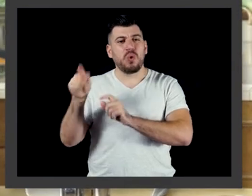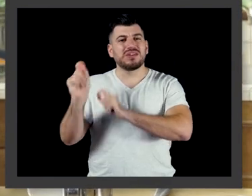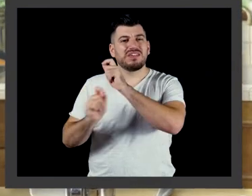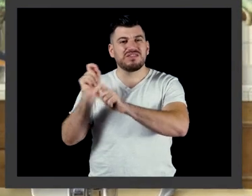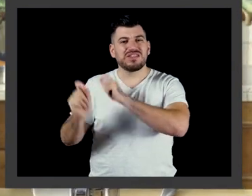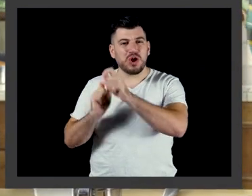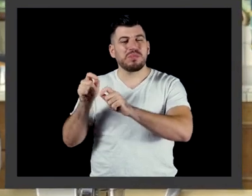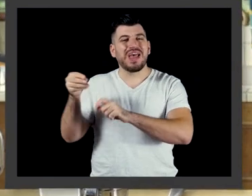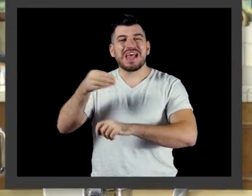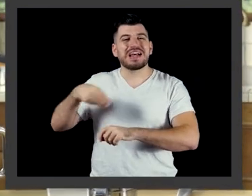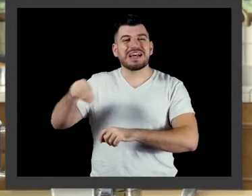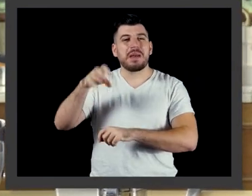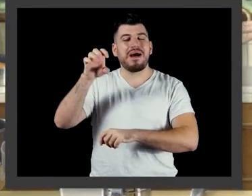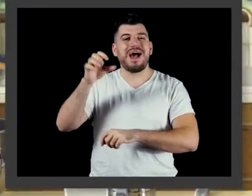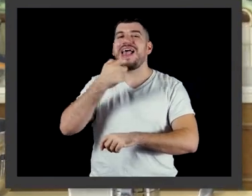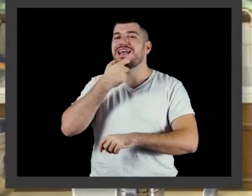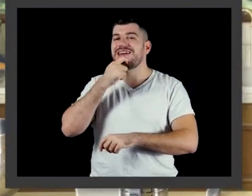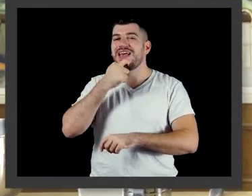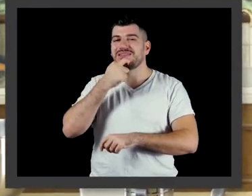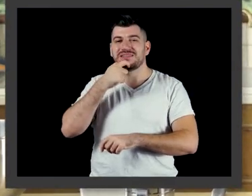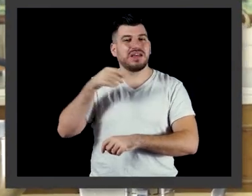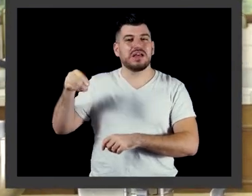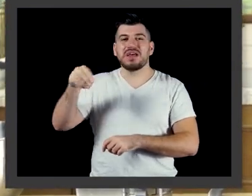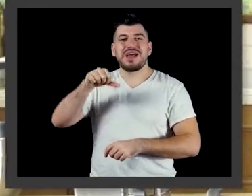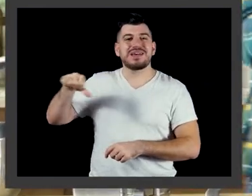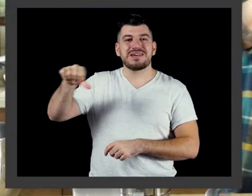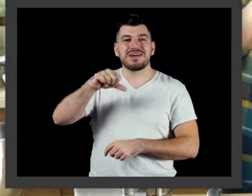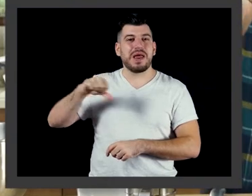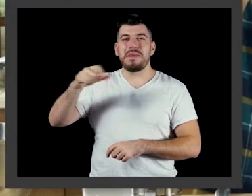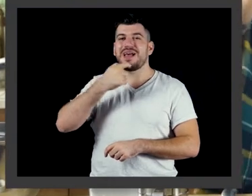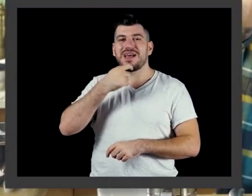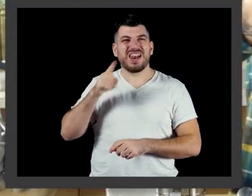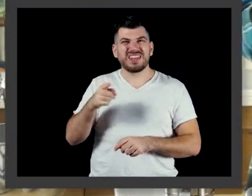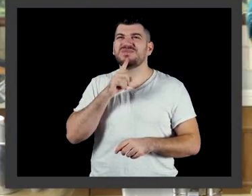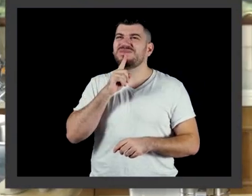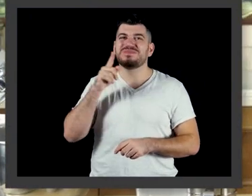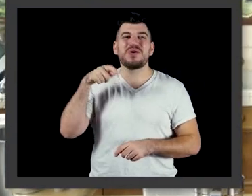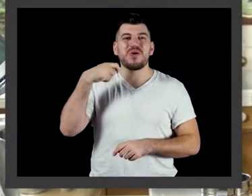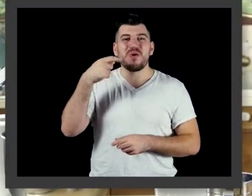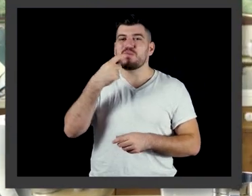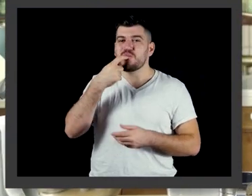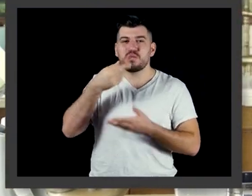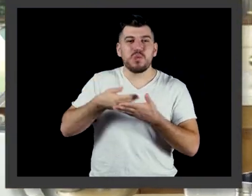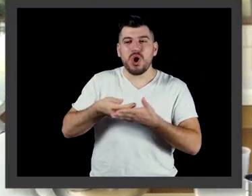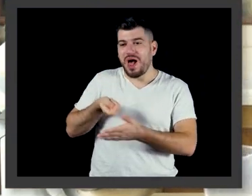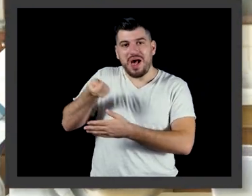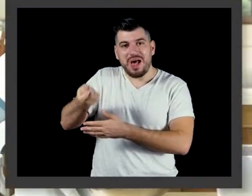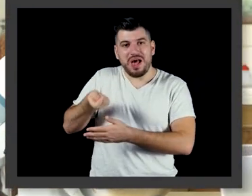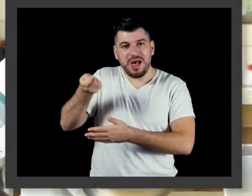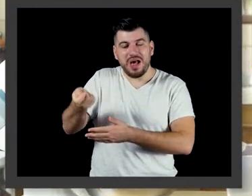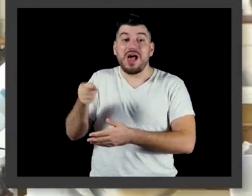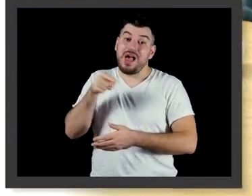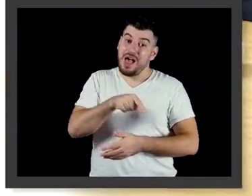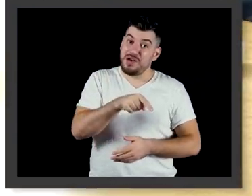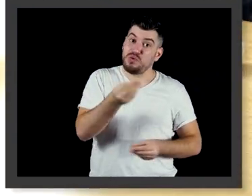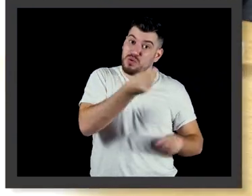κρέμα αγγλές είναι αυτή η πολύ ωραία κρέμα που τρώτε, η κρέμα παιδιών, η κρέμα μωρών, αλλά πολύ πολύ πιο αφράτη, δηλαδή είναι πάρα